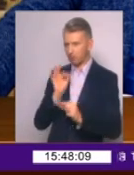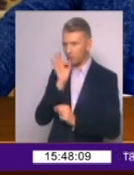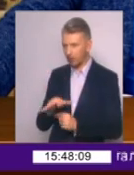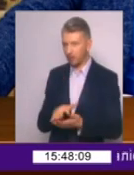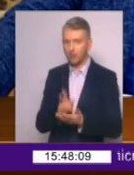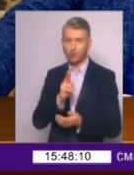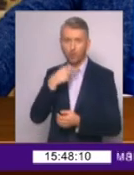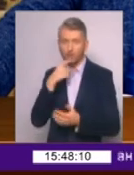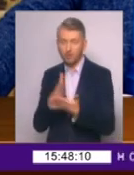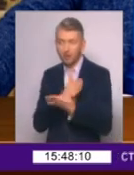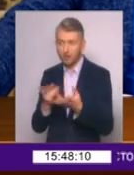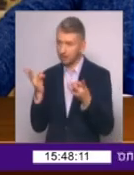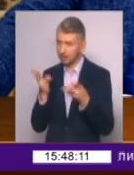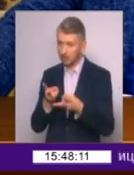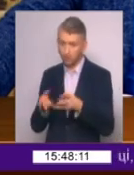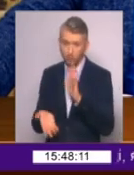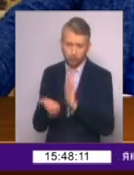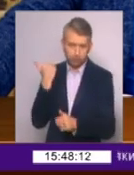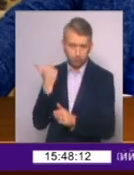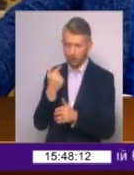те, що їх взагалі потрібно виключити